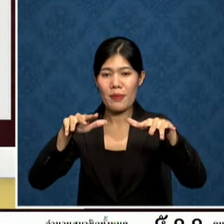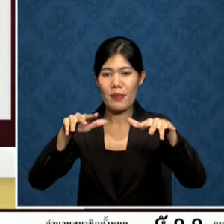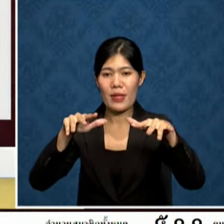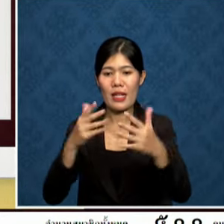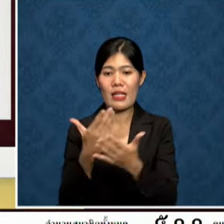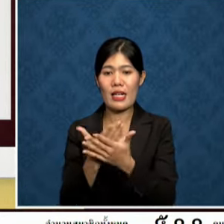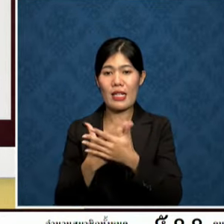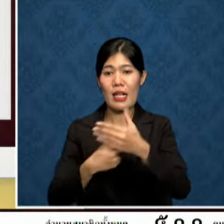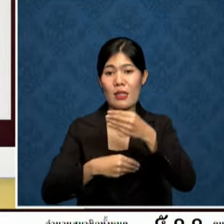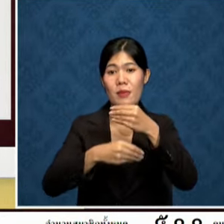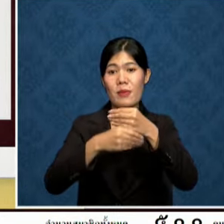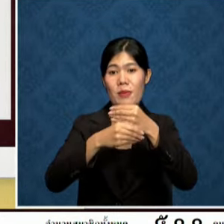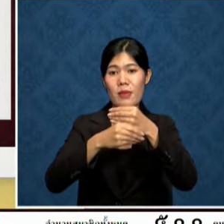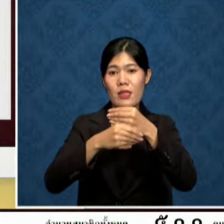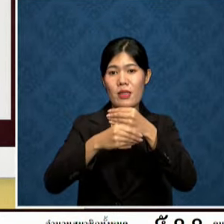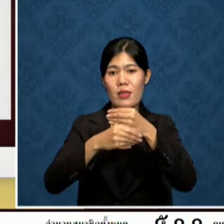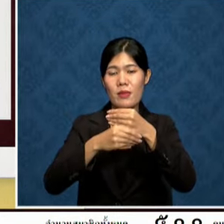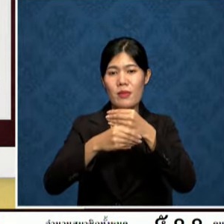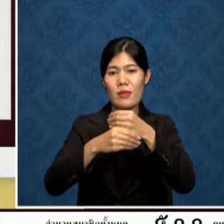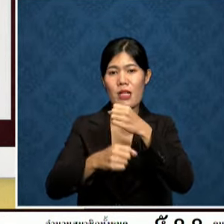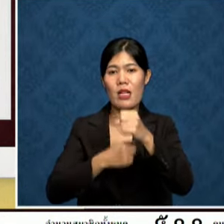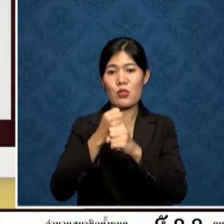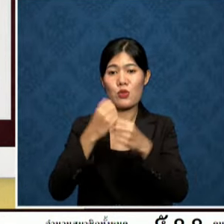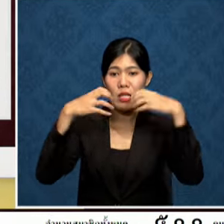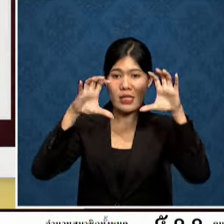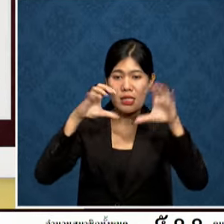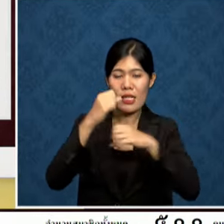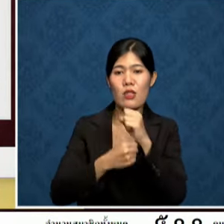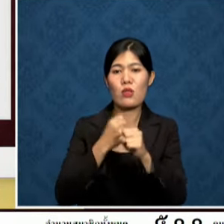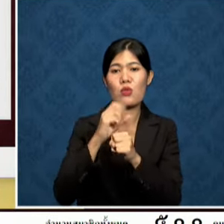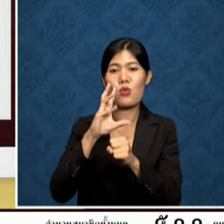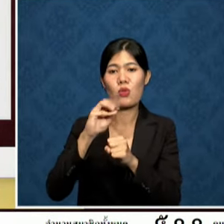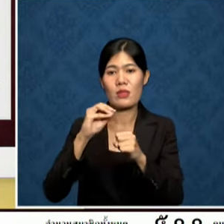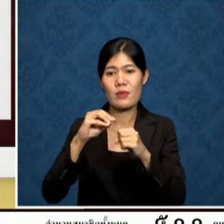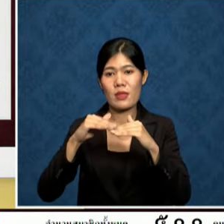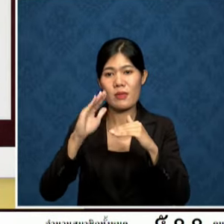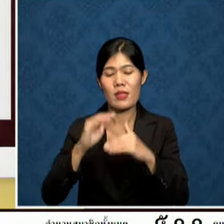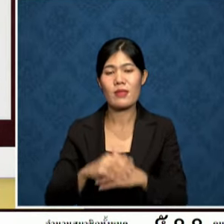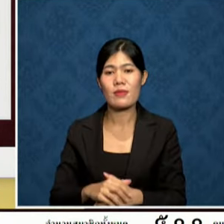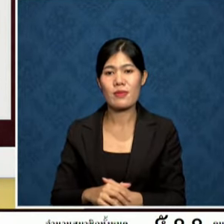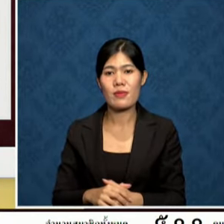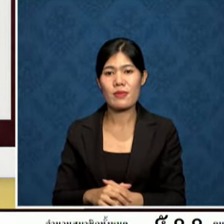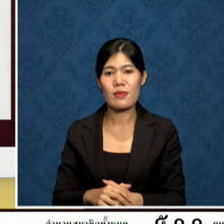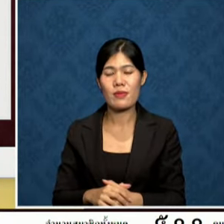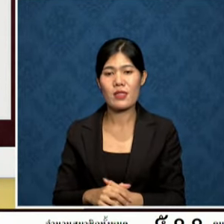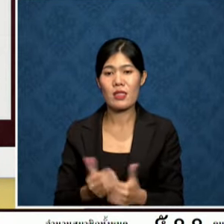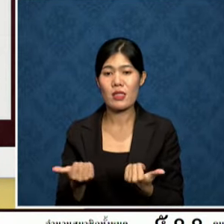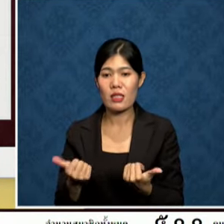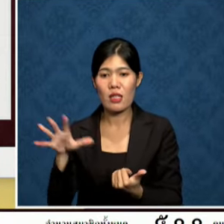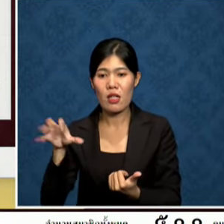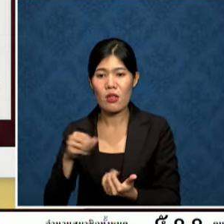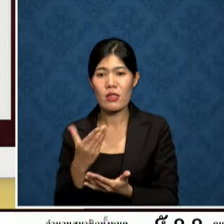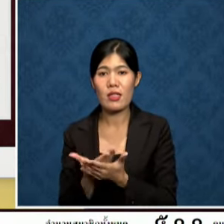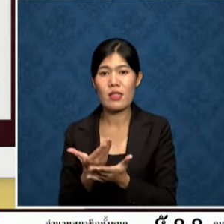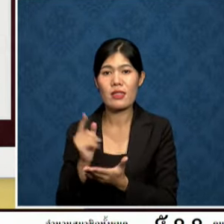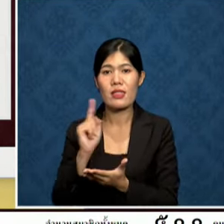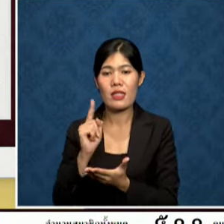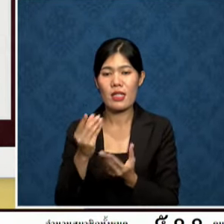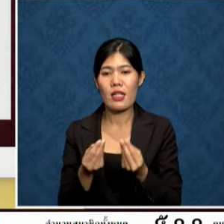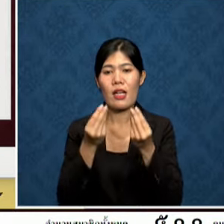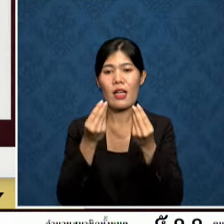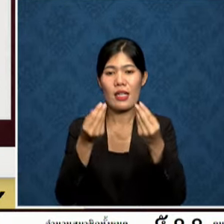ที่บอกว่าให้ขั้นต่ำไม่ต่ำกว่า 1,000บาท11,000บาทททุกคนเนี่ยนะคะแล้วอย่างงี้จะเอาเงินที่ไหนไปจ่ายให้กับข้า